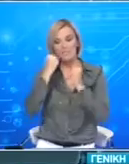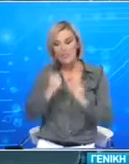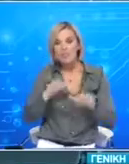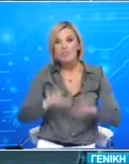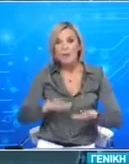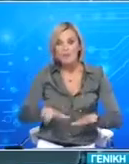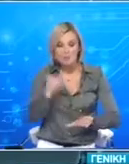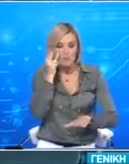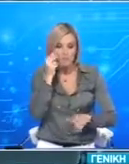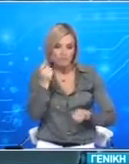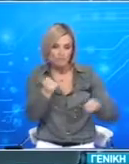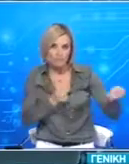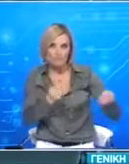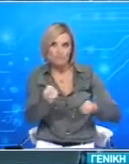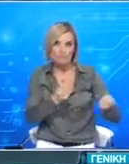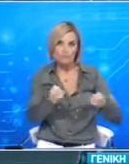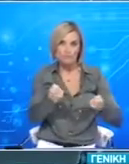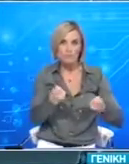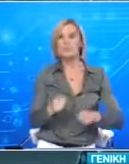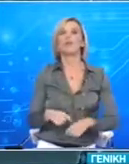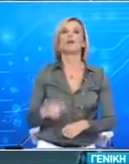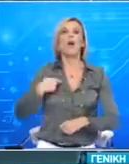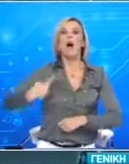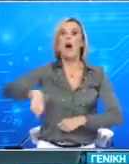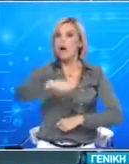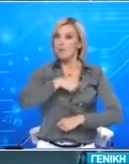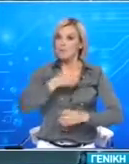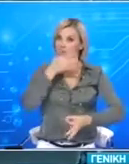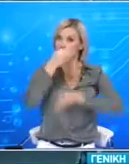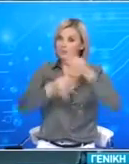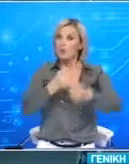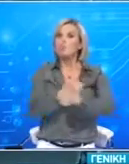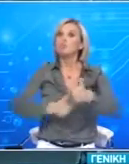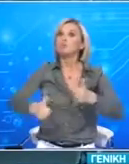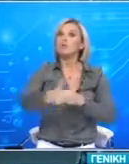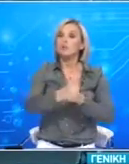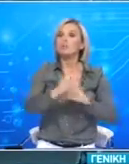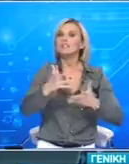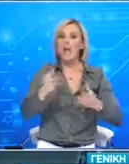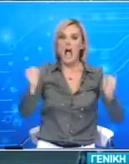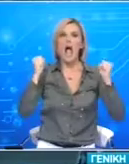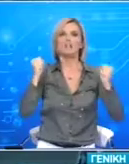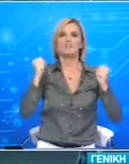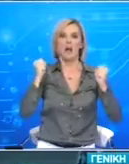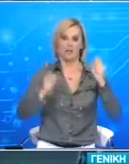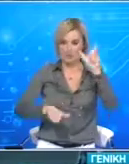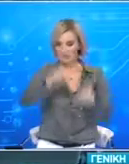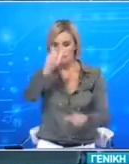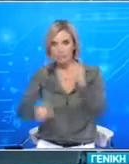κατάστασης. Θέλω να τονίσω ότι η πρώτη προτεραιότητά μας αποτελεί η ασφάλεια των πολιτών της Λέσβου και των ετούντων